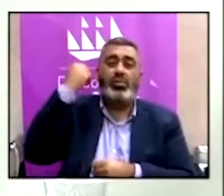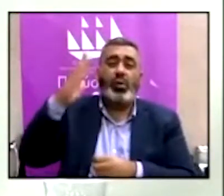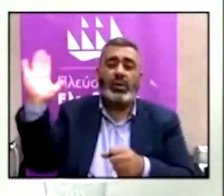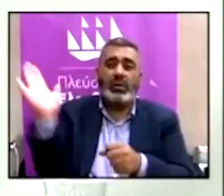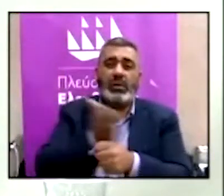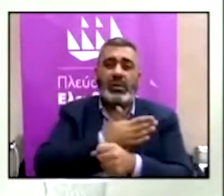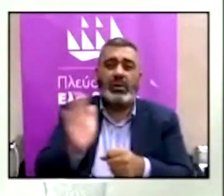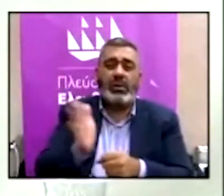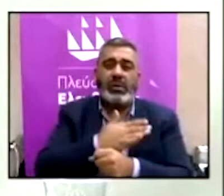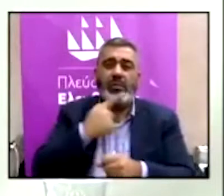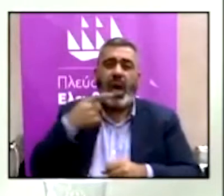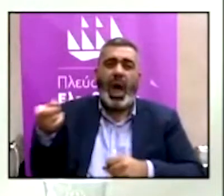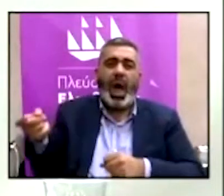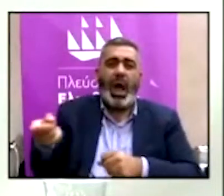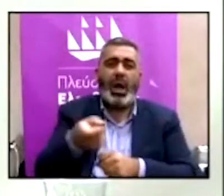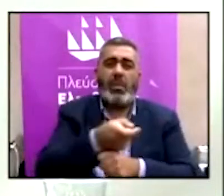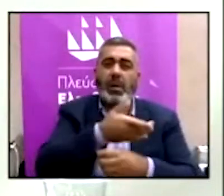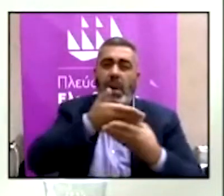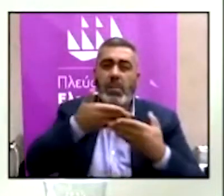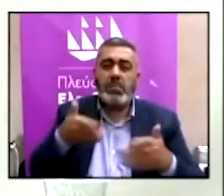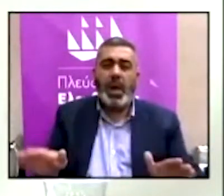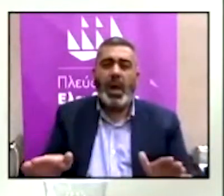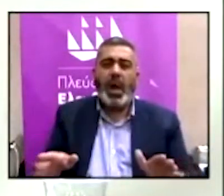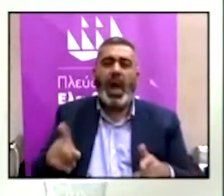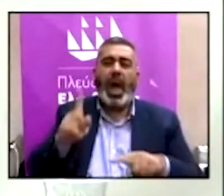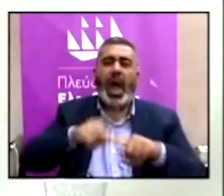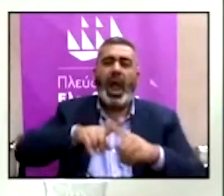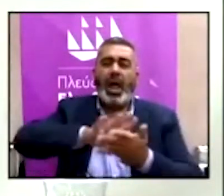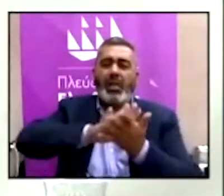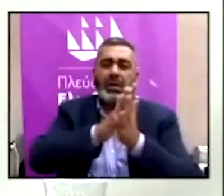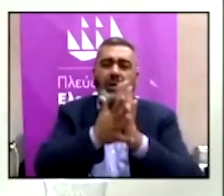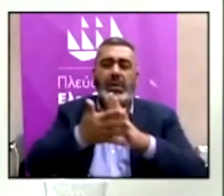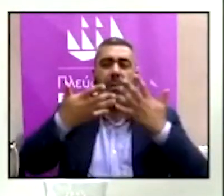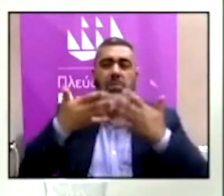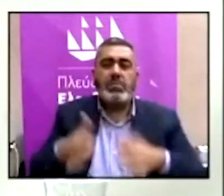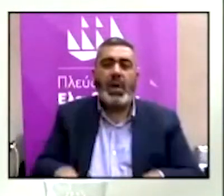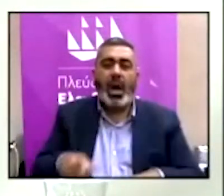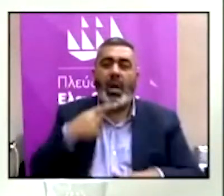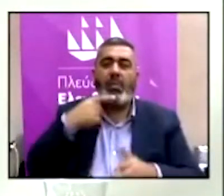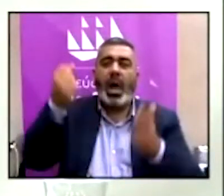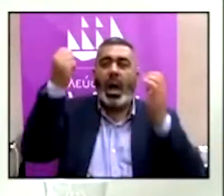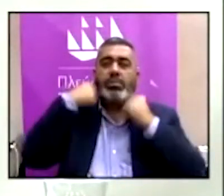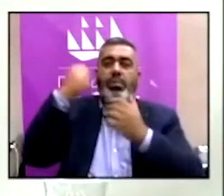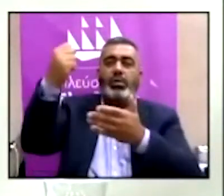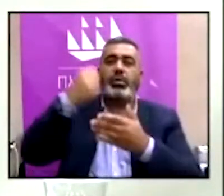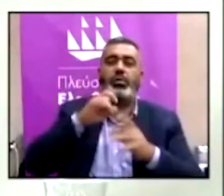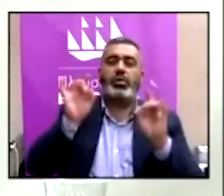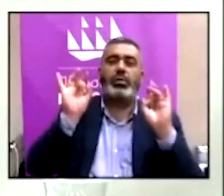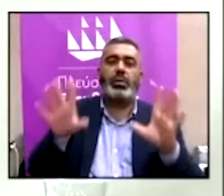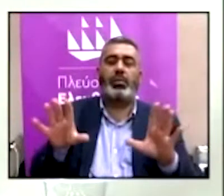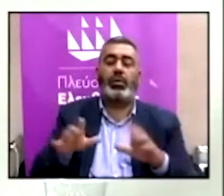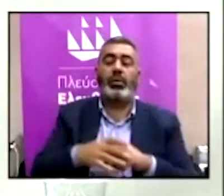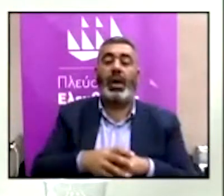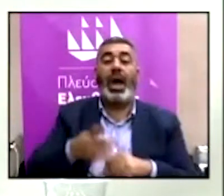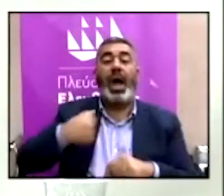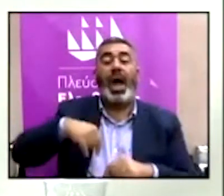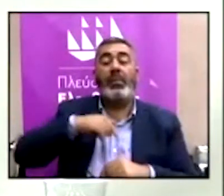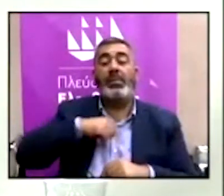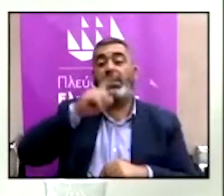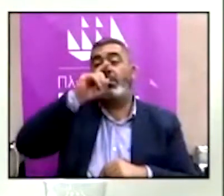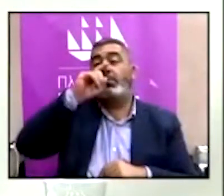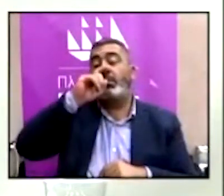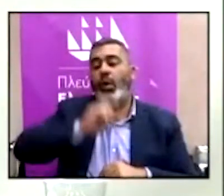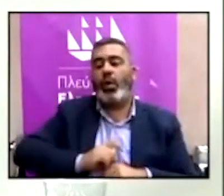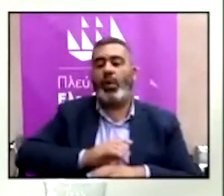διεθνή εγκλήματα, για την καταστροφή της χώρας. Είναι εθνική υποχρέωση και